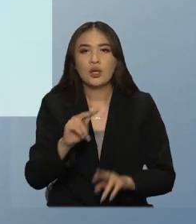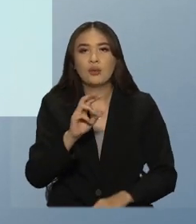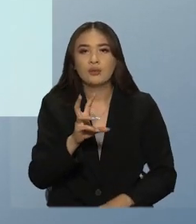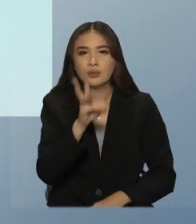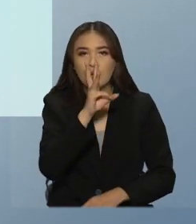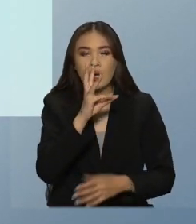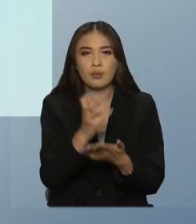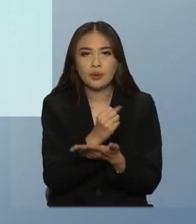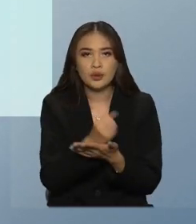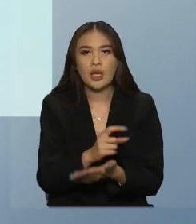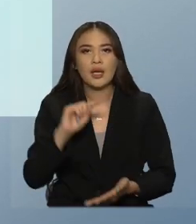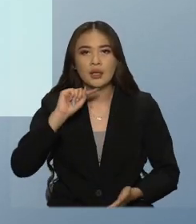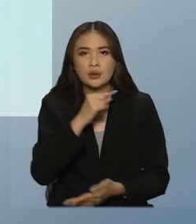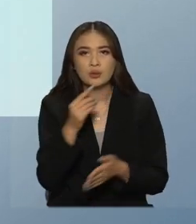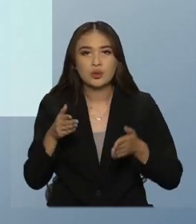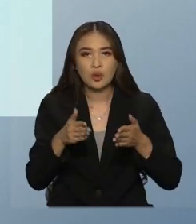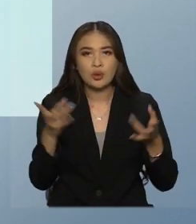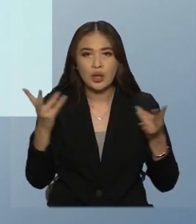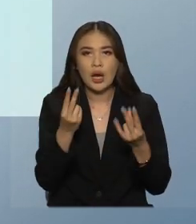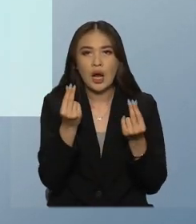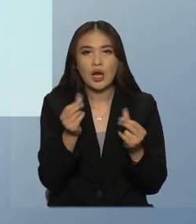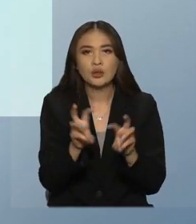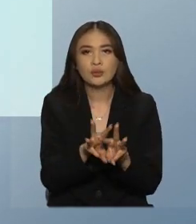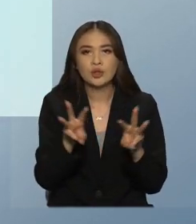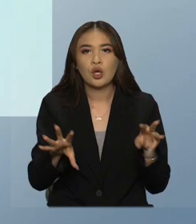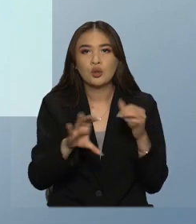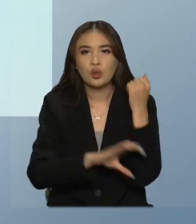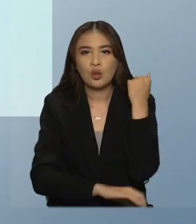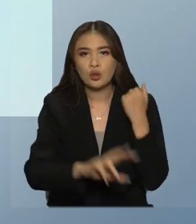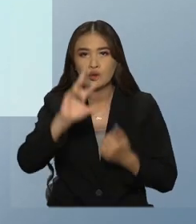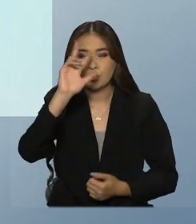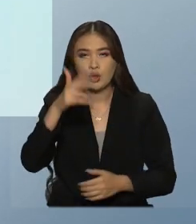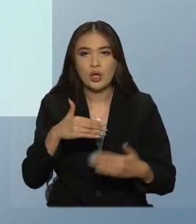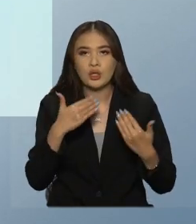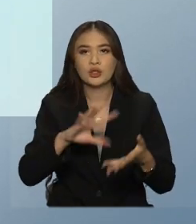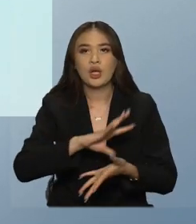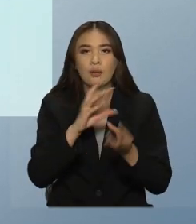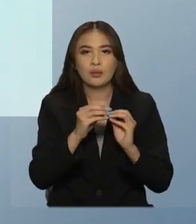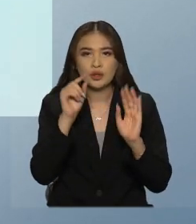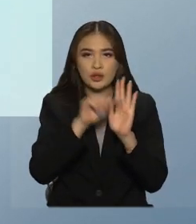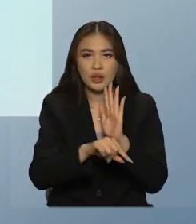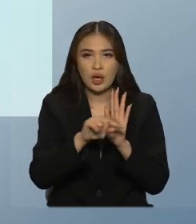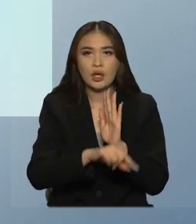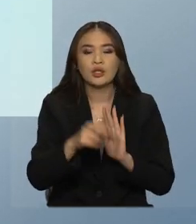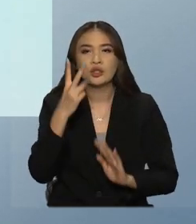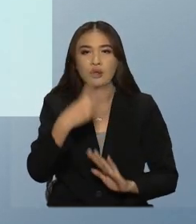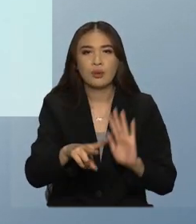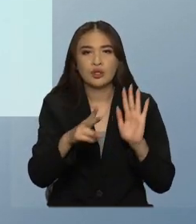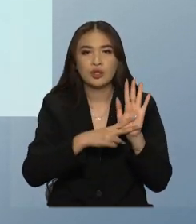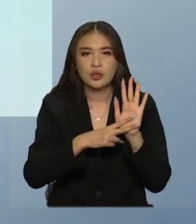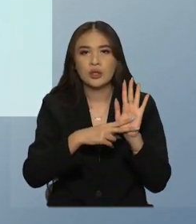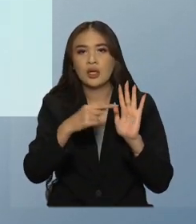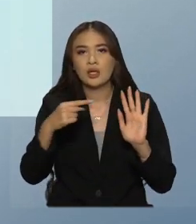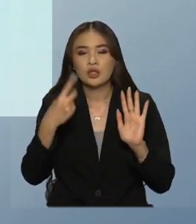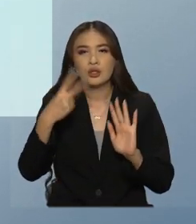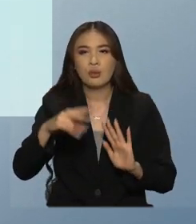көлеңкелі экономика жойылу керек. Қаржы министрлігі соңғы 3 жылда оның жалпы ішкі өнімдегі үлесі